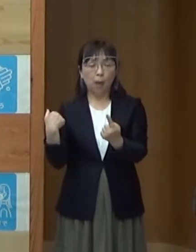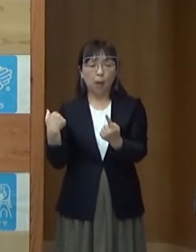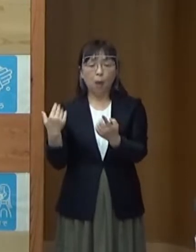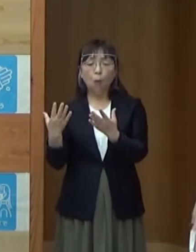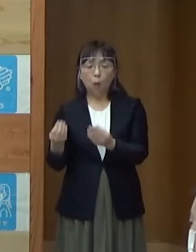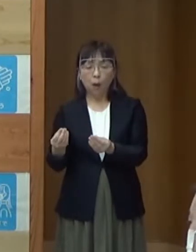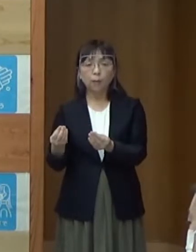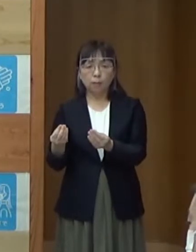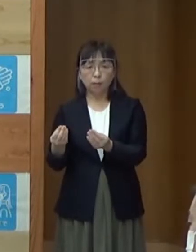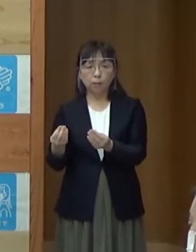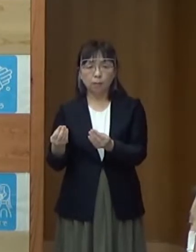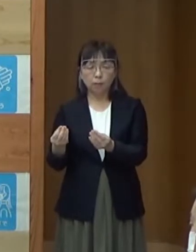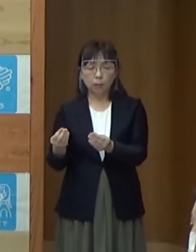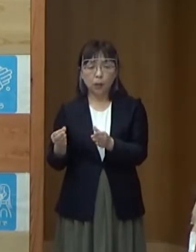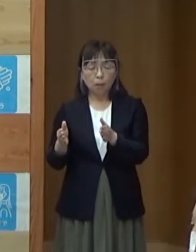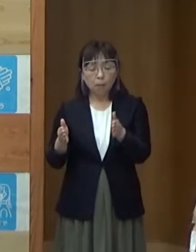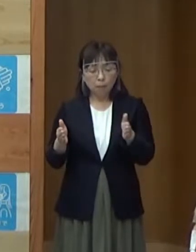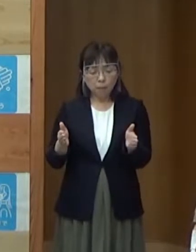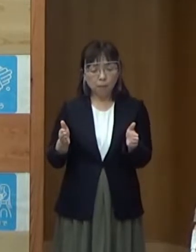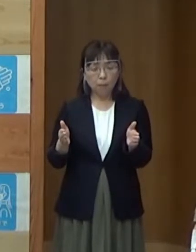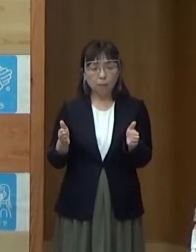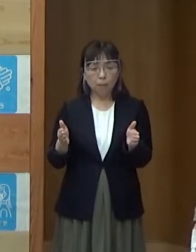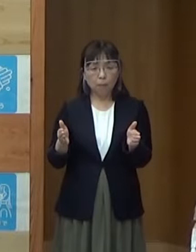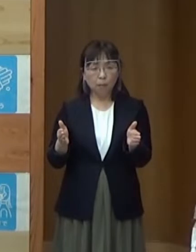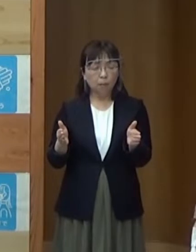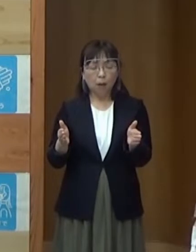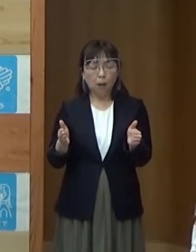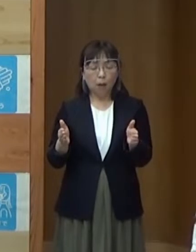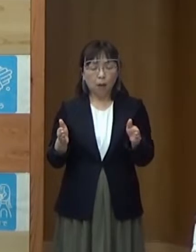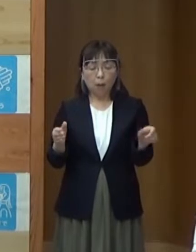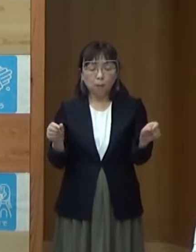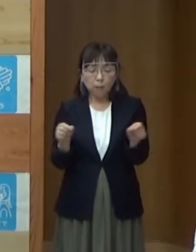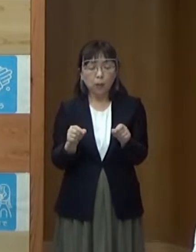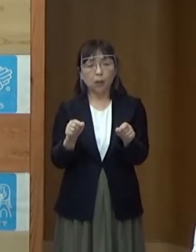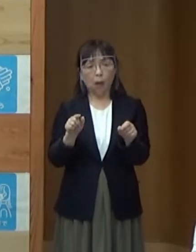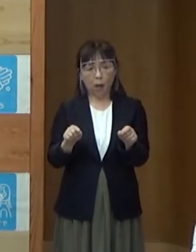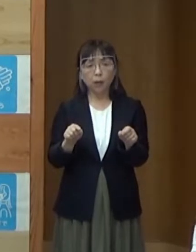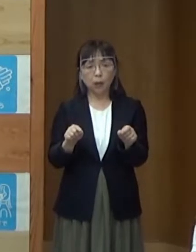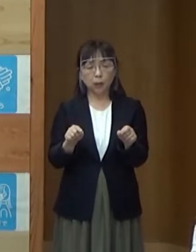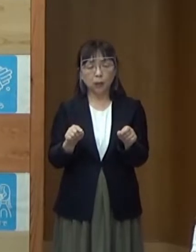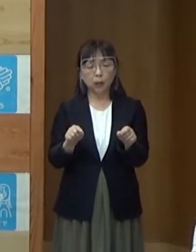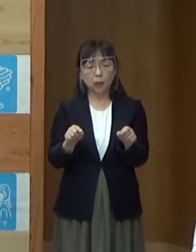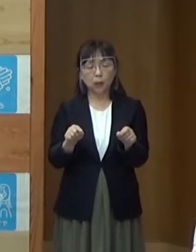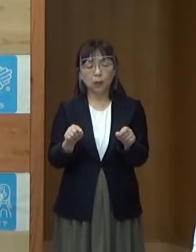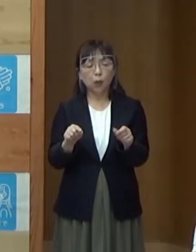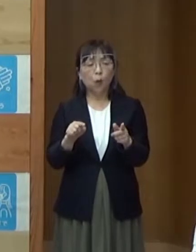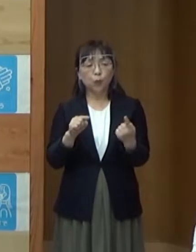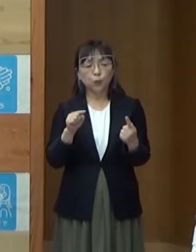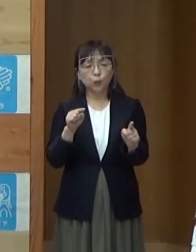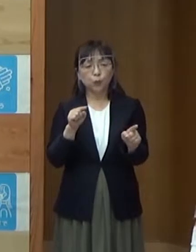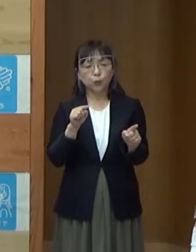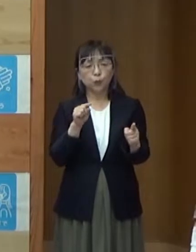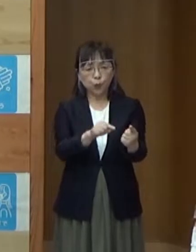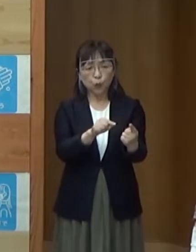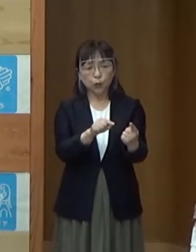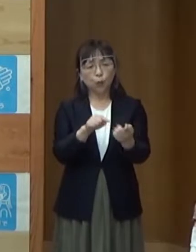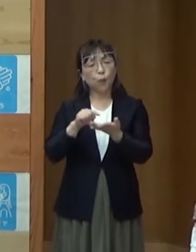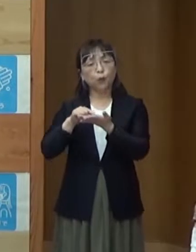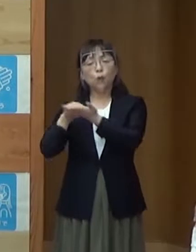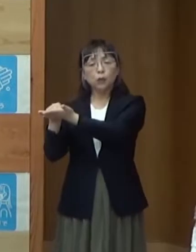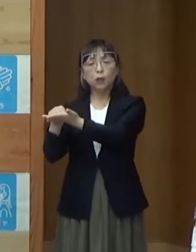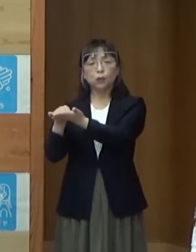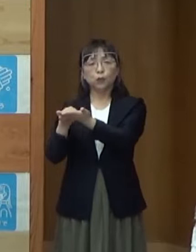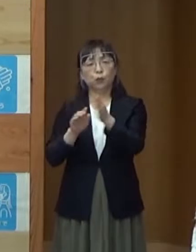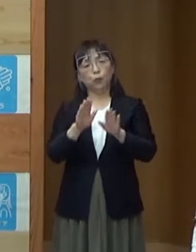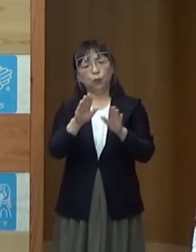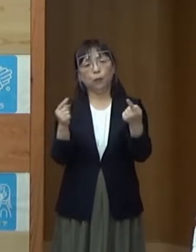れほど時間が経っていない中で再びまん延防止等重点措置を要請をするというそういう状